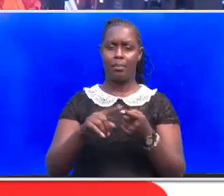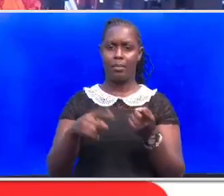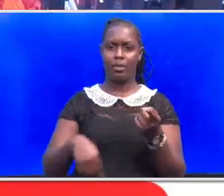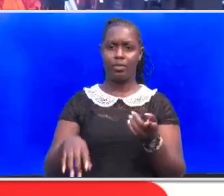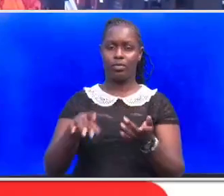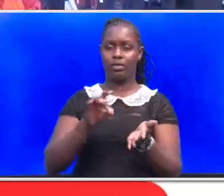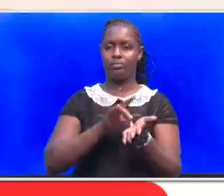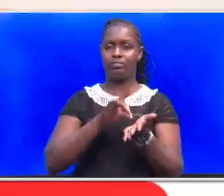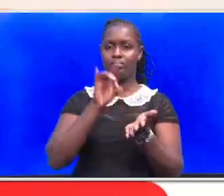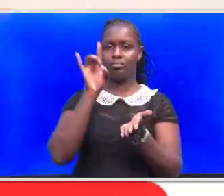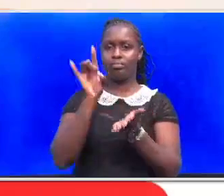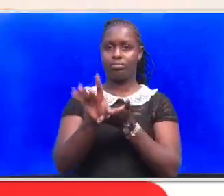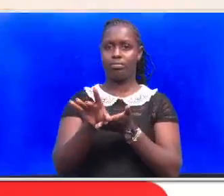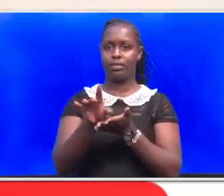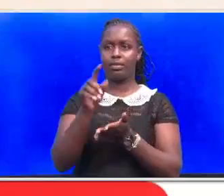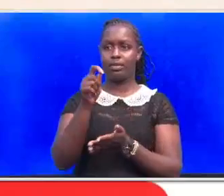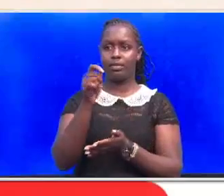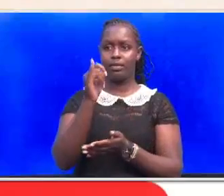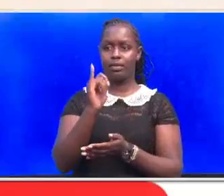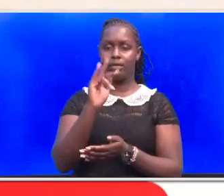Kanja.